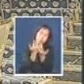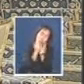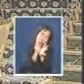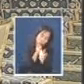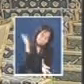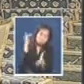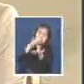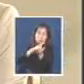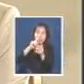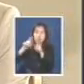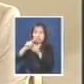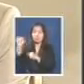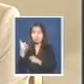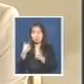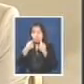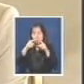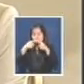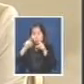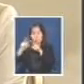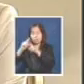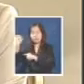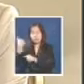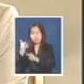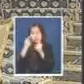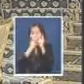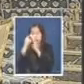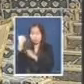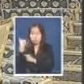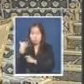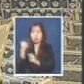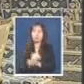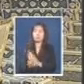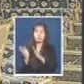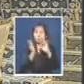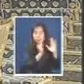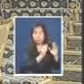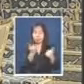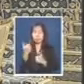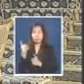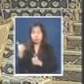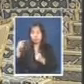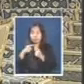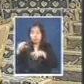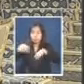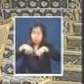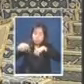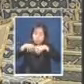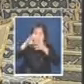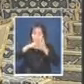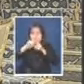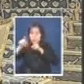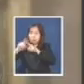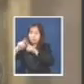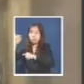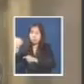คะก็ได้มีการปรับไปหลายส่วนทีเดียวค่ะ ครับแต่เห็นว่าในช่วงสงกรานต์ก็จะมีการปรับระบบแล้วก็ทำให้ระบบต่างๆที่สุวรรณภูมิมีความคล่องตัวม